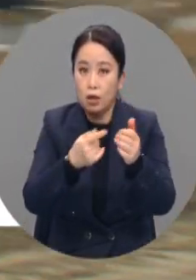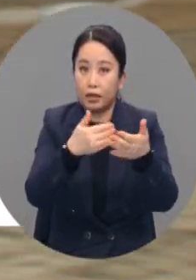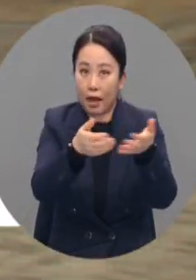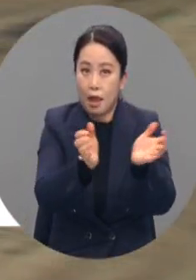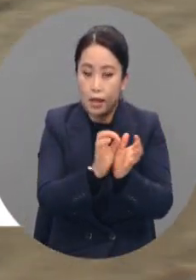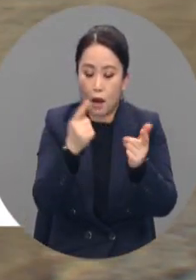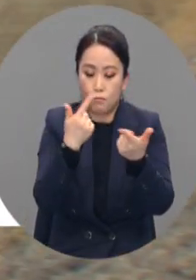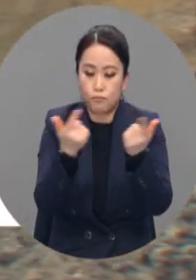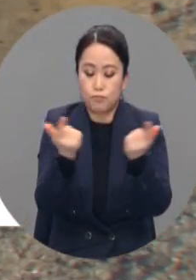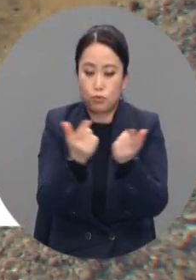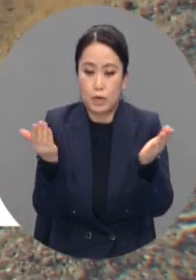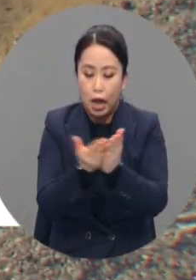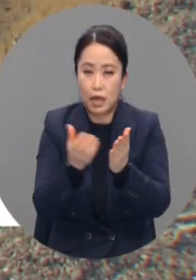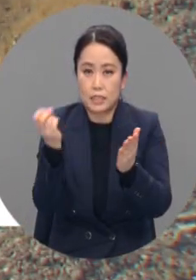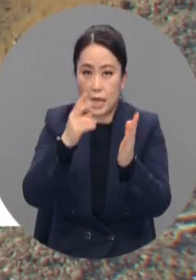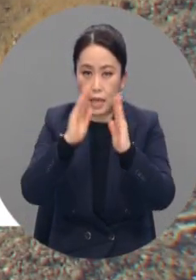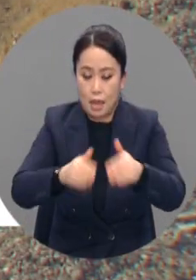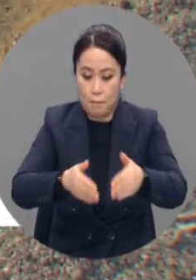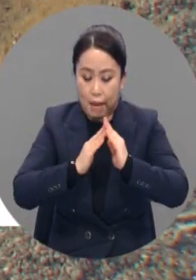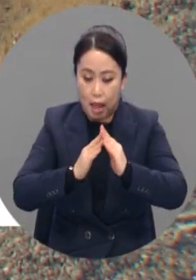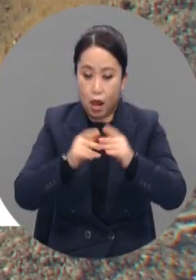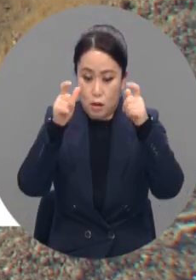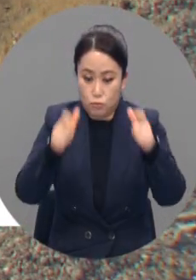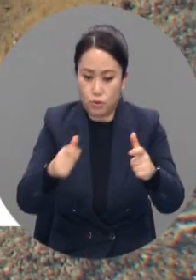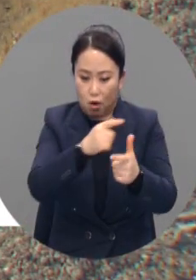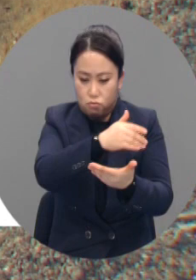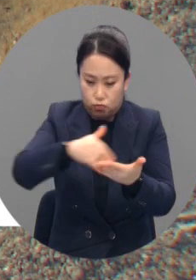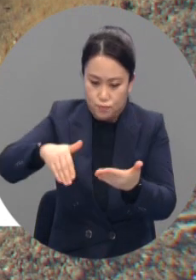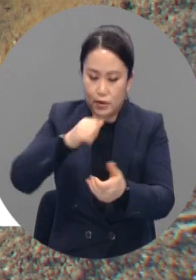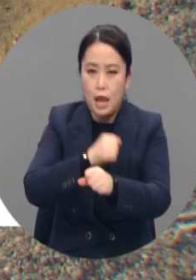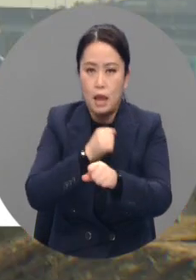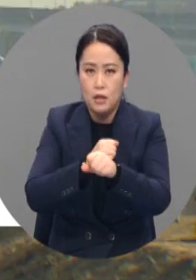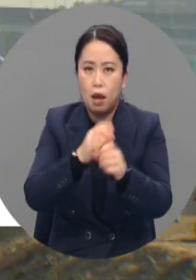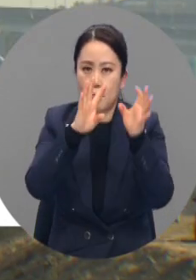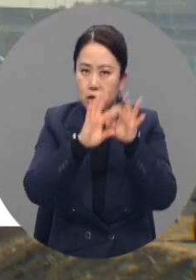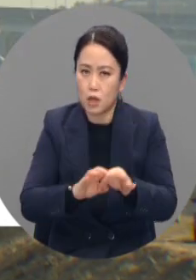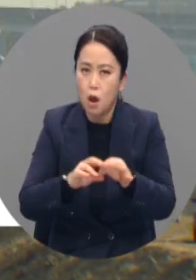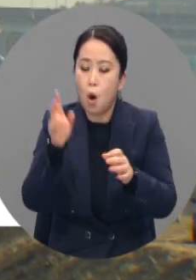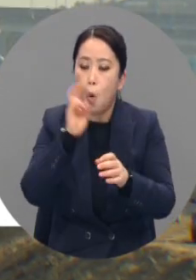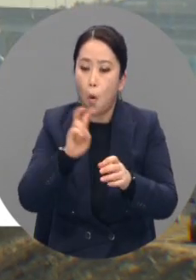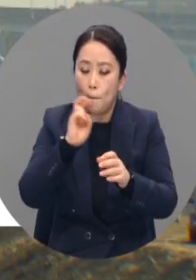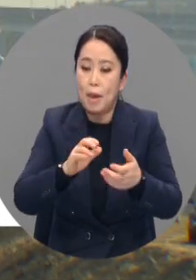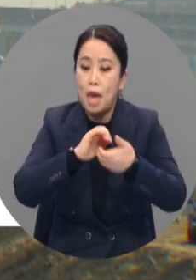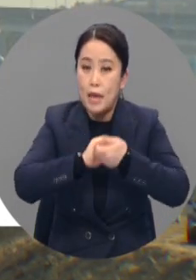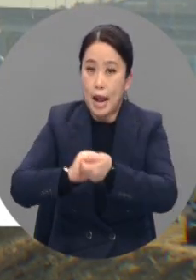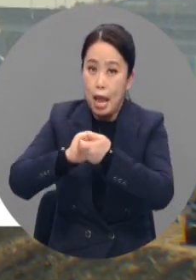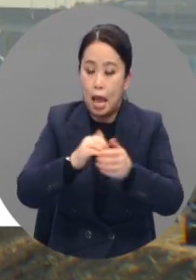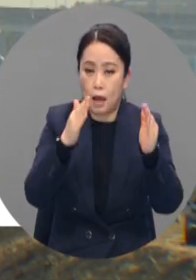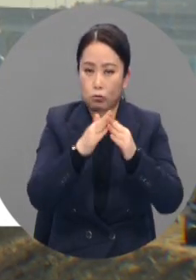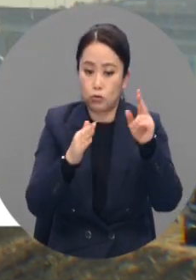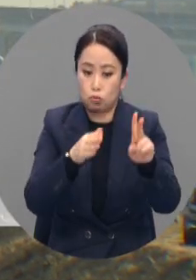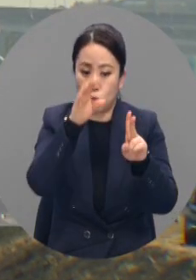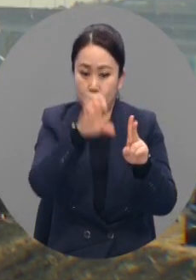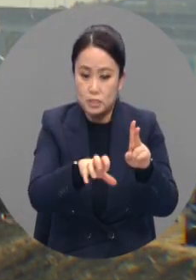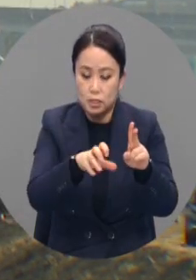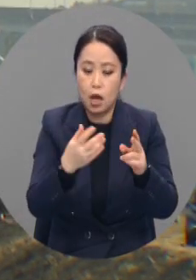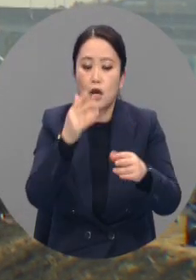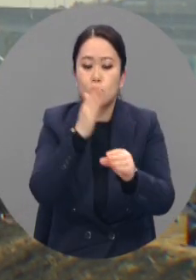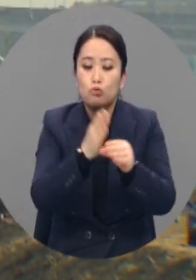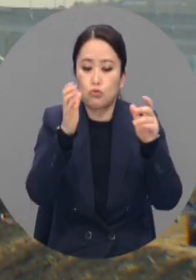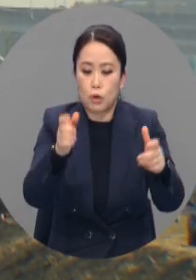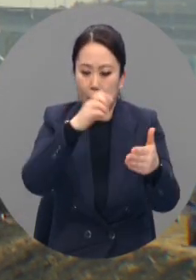재개발 구역을 9분하도록 하면서 북항 오페라하우스 등 2곳이 중구의 포함 되자 동구청 문의해 반발에